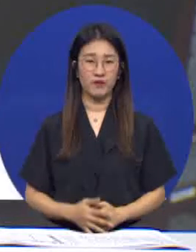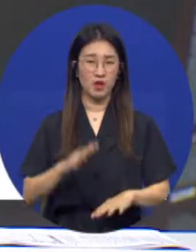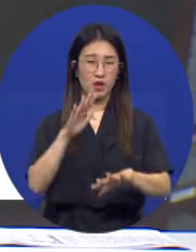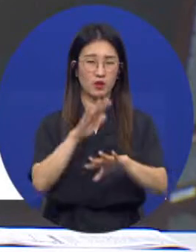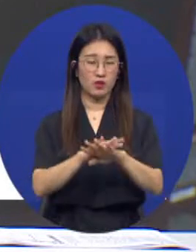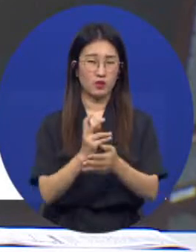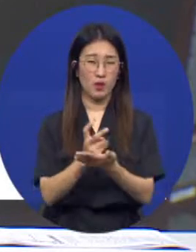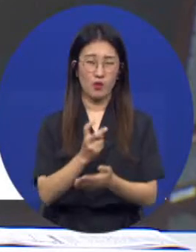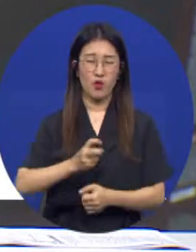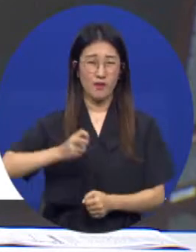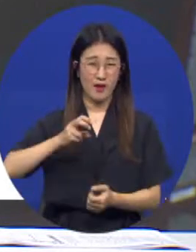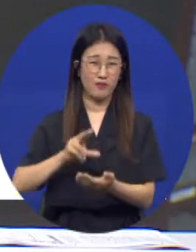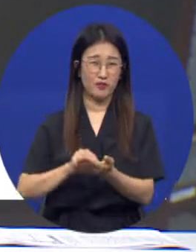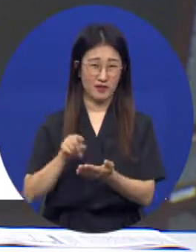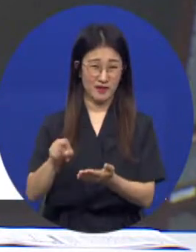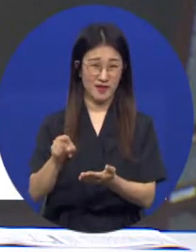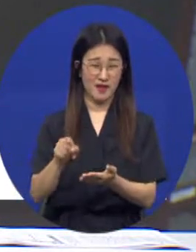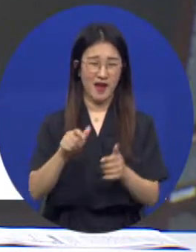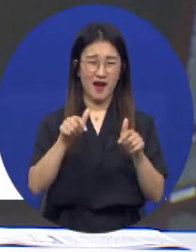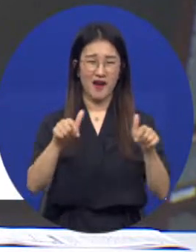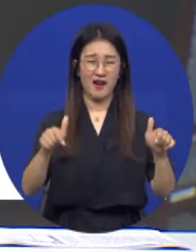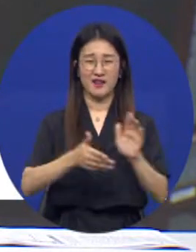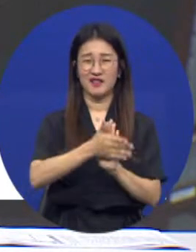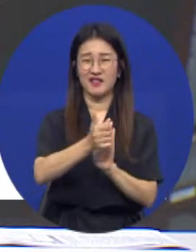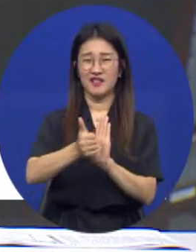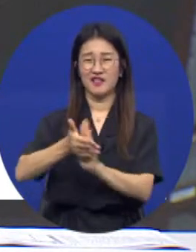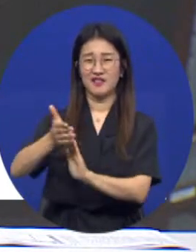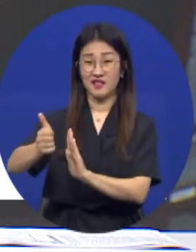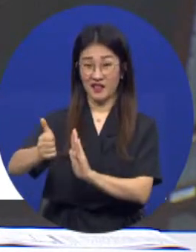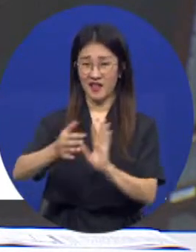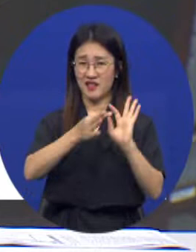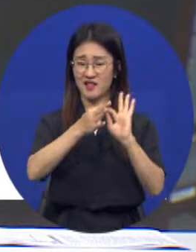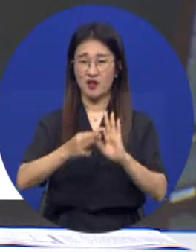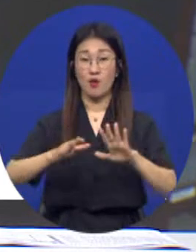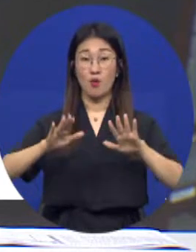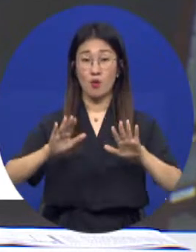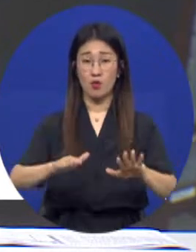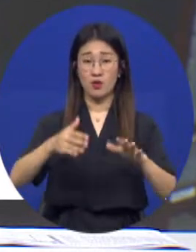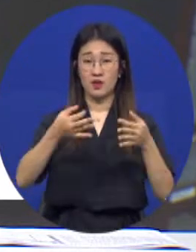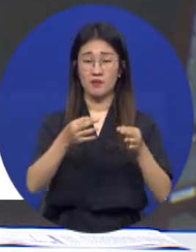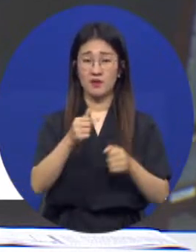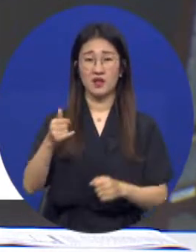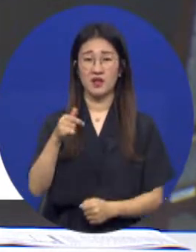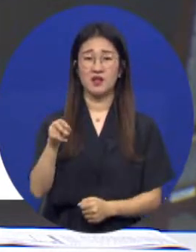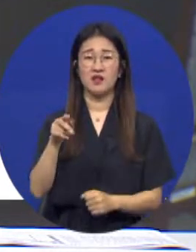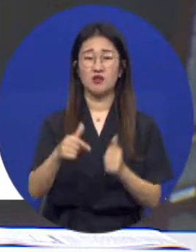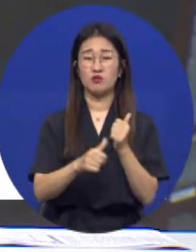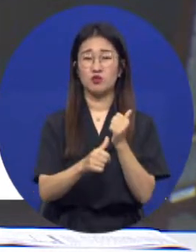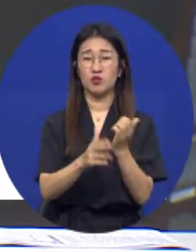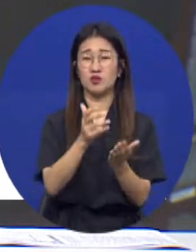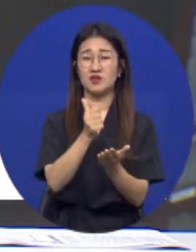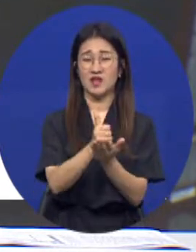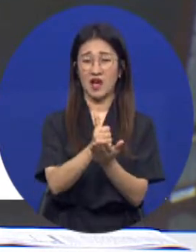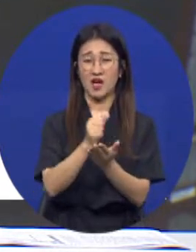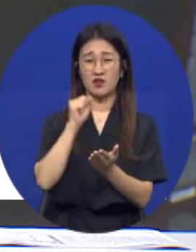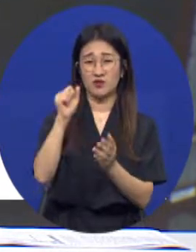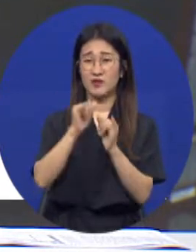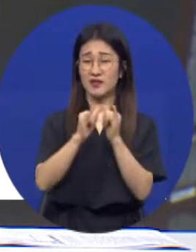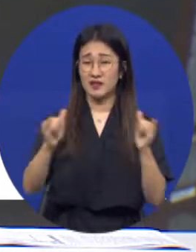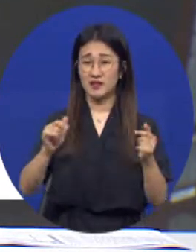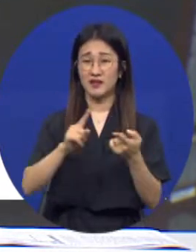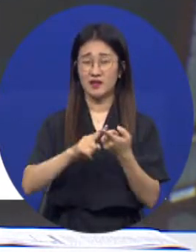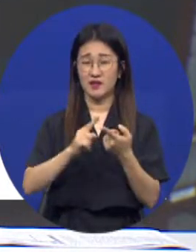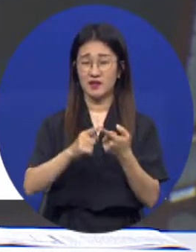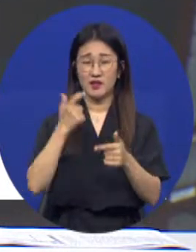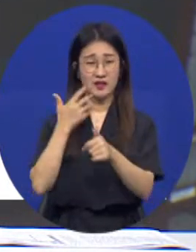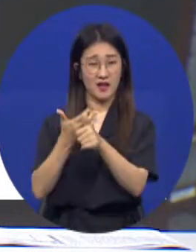농지법 위반 논란이 일었던 양 행정시장에 이어 오늘은 김희안 정무부지사 후보자에 대한 인사청문회가